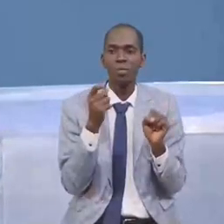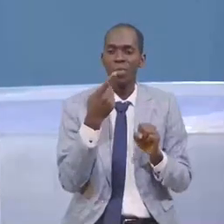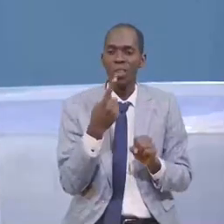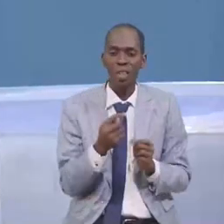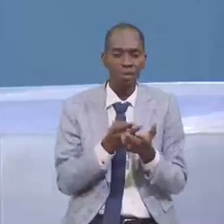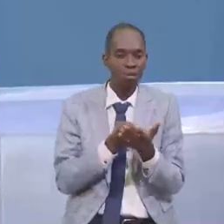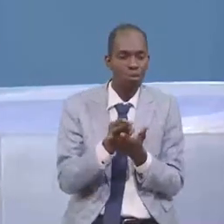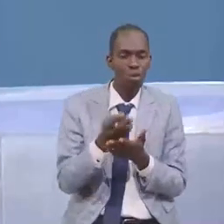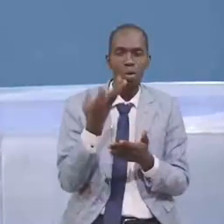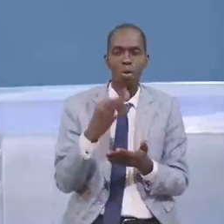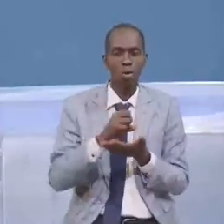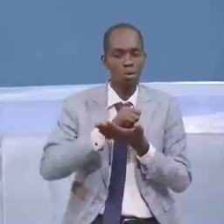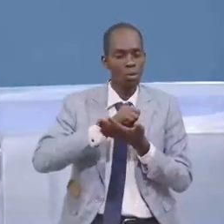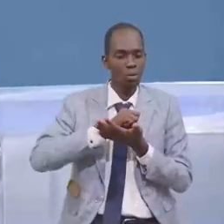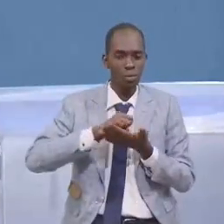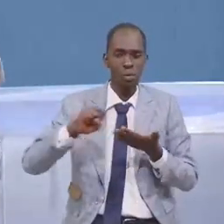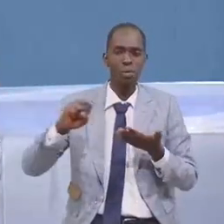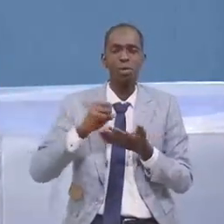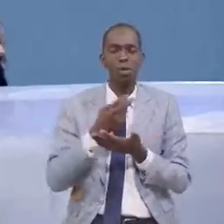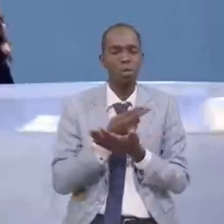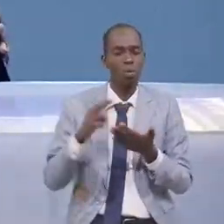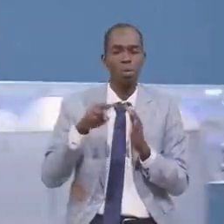la vérité de la sanctification, de la sainteté,